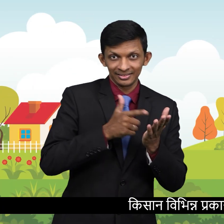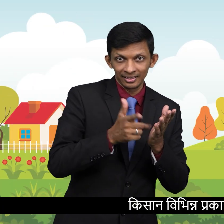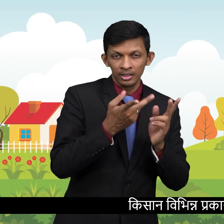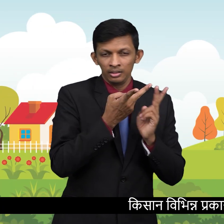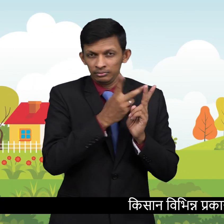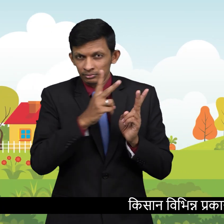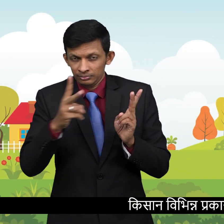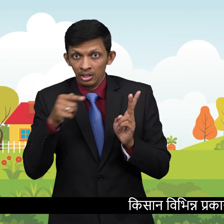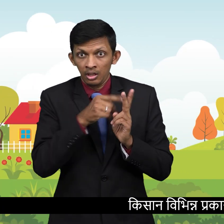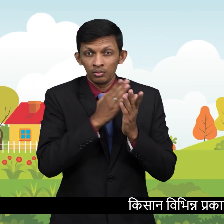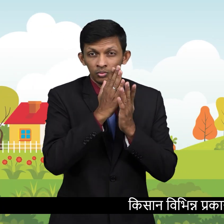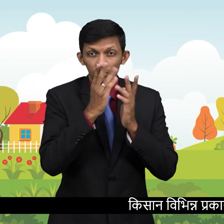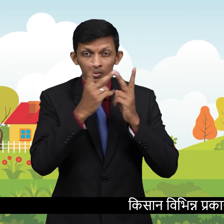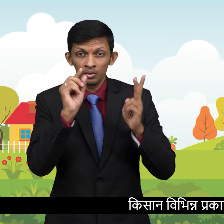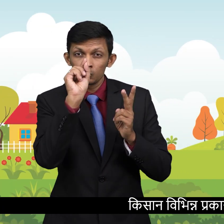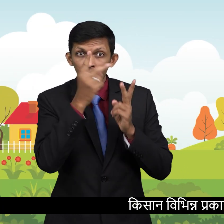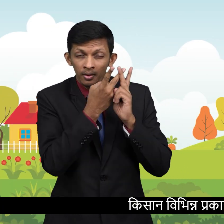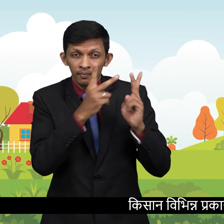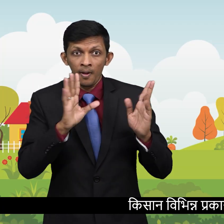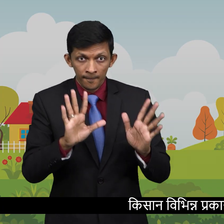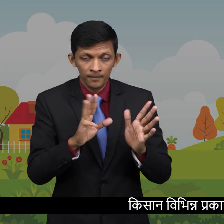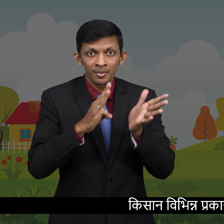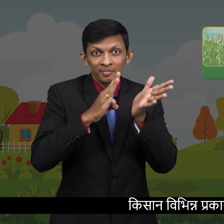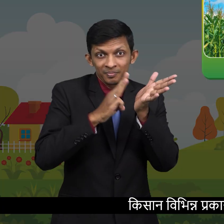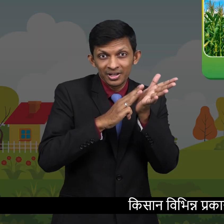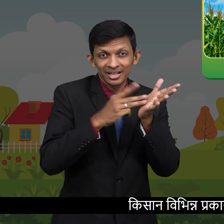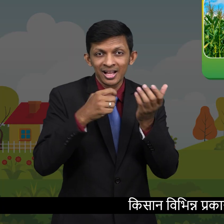किसान विभिन्न प्रकार की फसलें उगाते हैं जैसे मक्का,